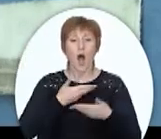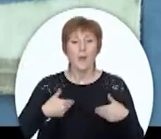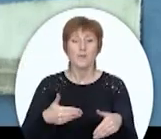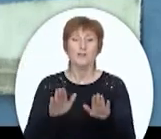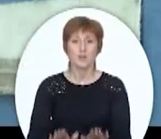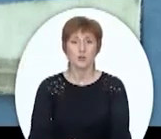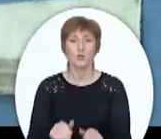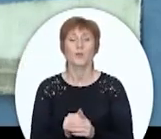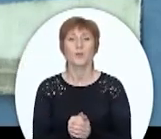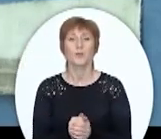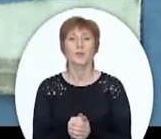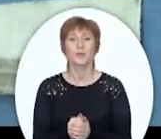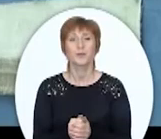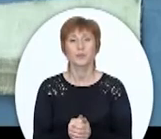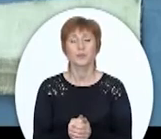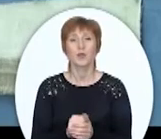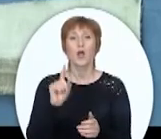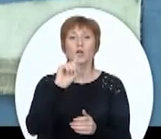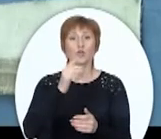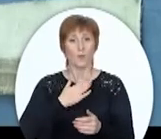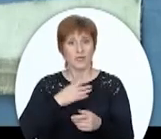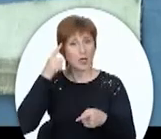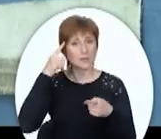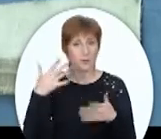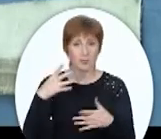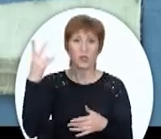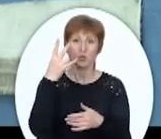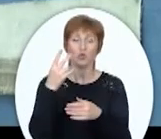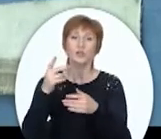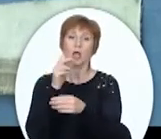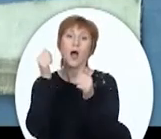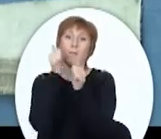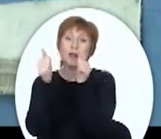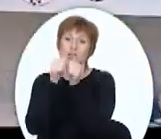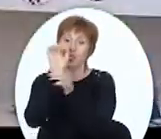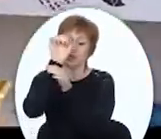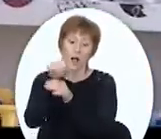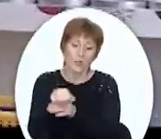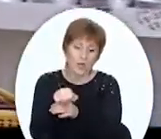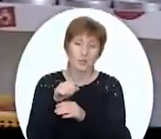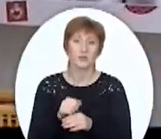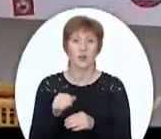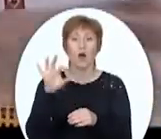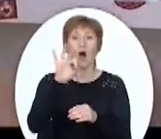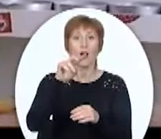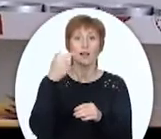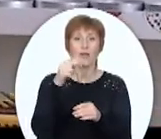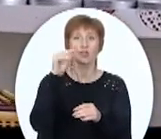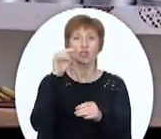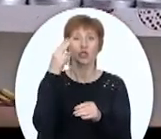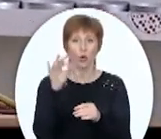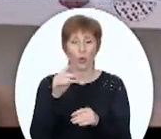а мы внизу. И чтобы нас понять, нужно почаще наклоняться. Олег Чичко